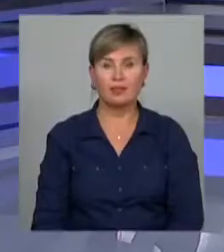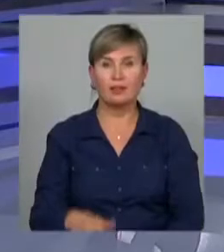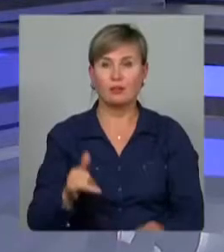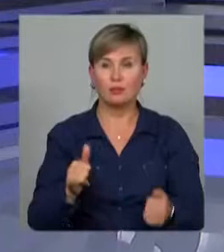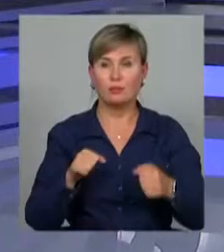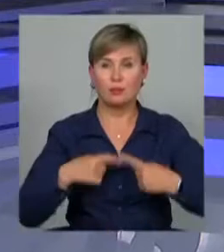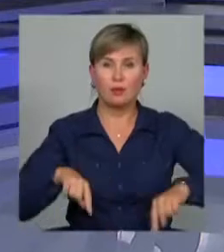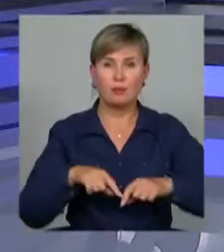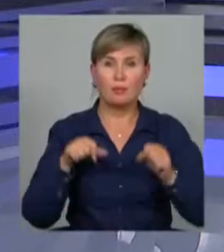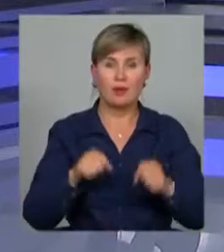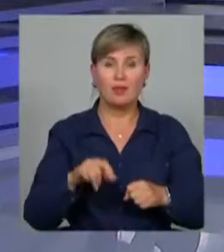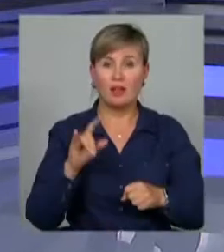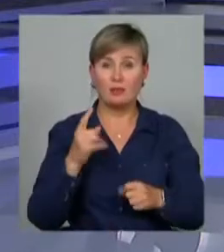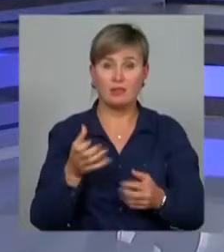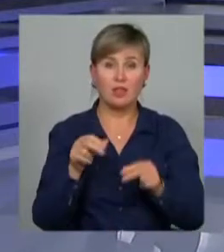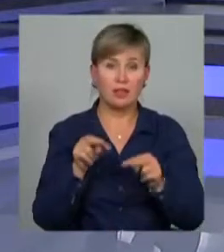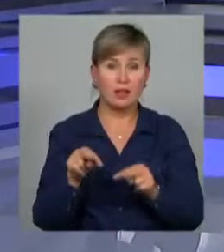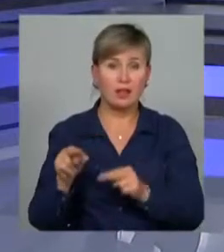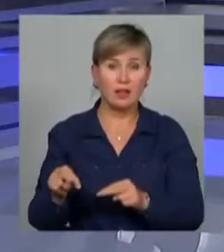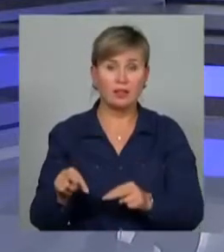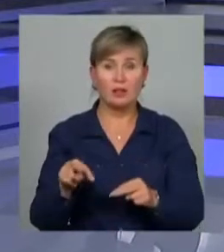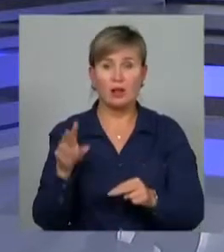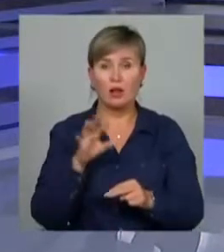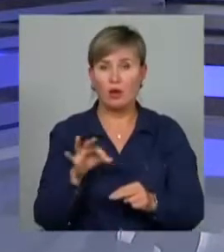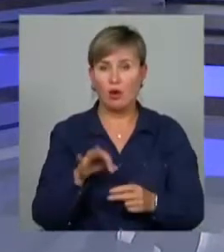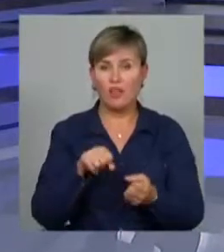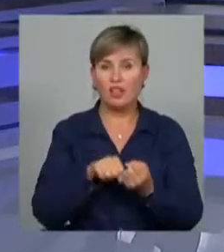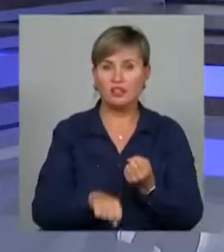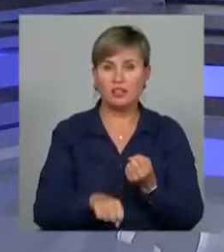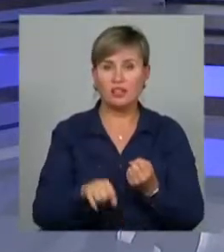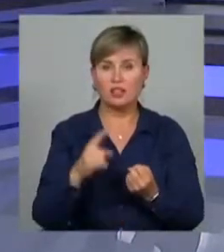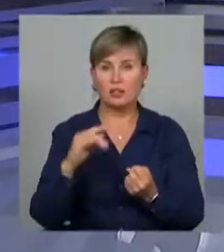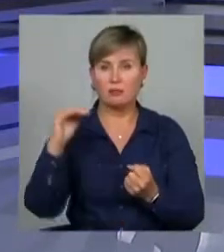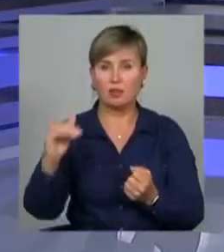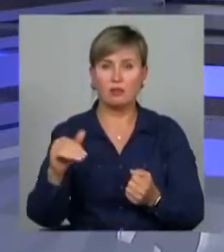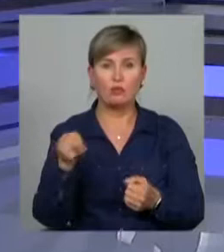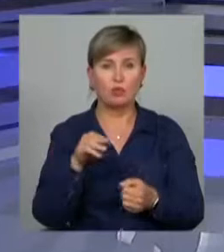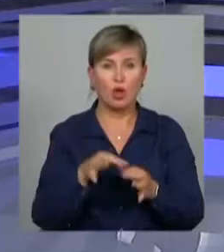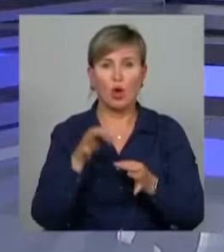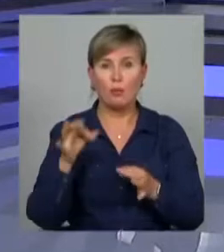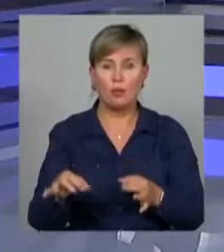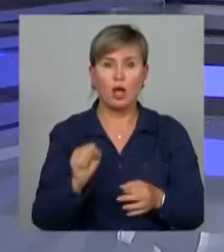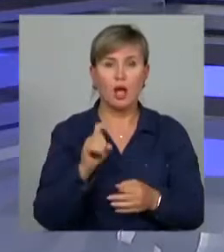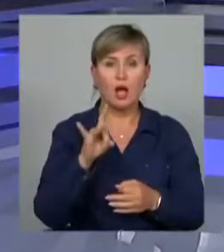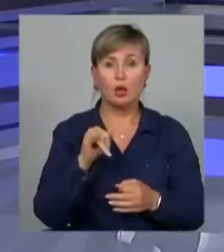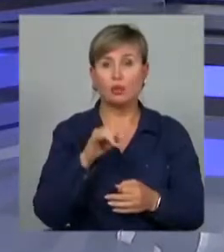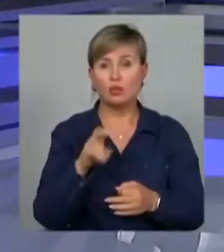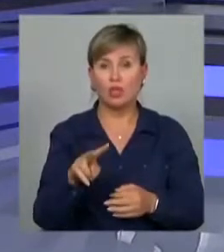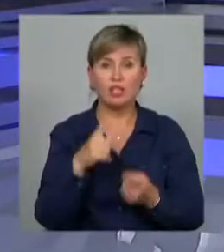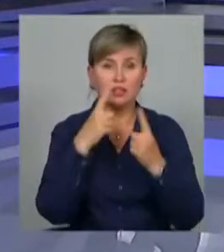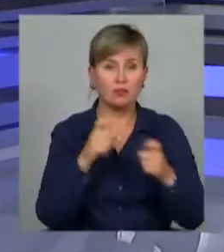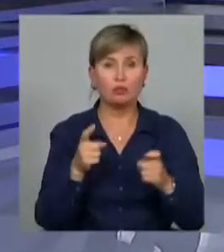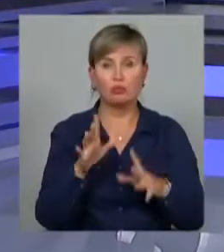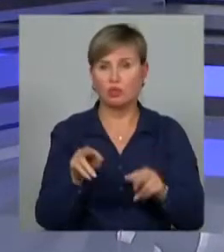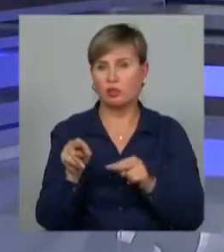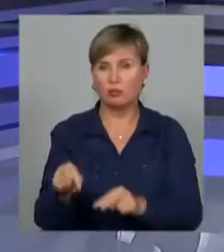Уполномоченная по правам ребенка взяла на контроль дело о насилии над подростком в Туркестанской области. Аружан Саин заявила, что будет наблюдать за